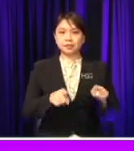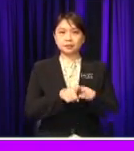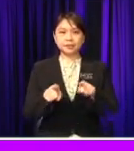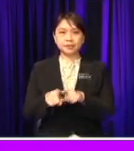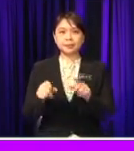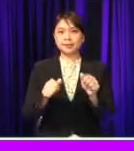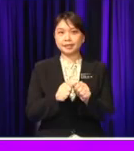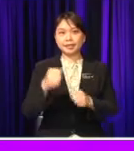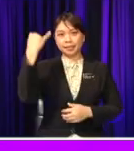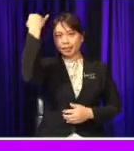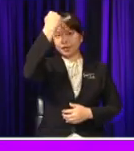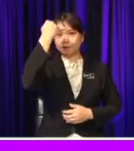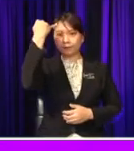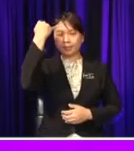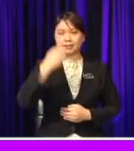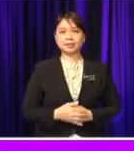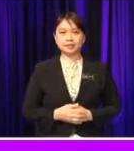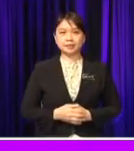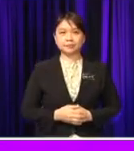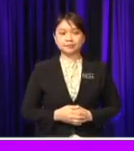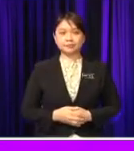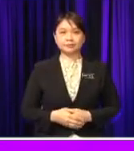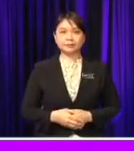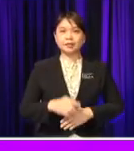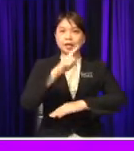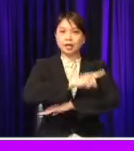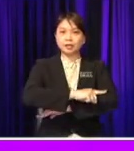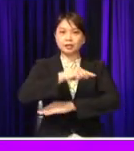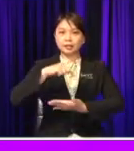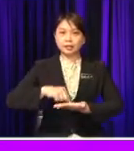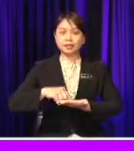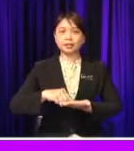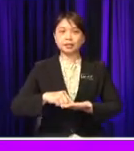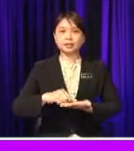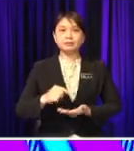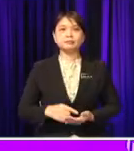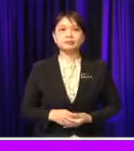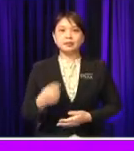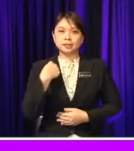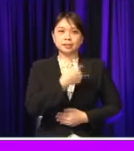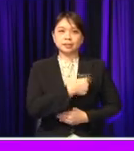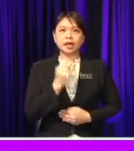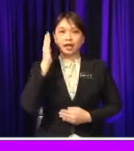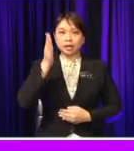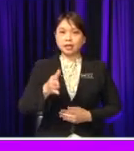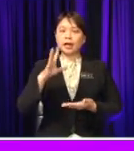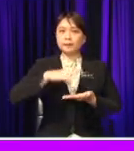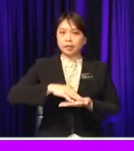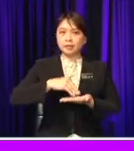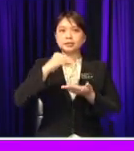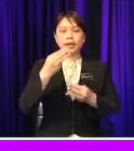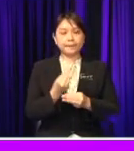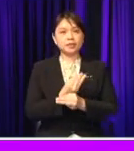pengacara Anda Abang Irfan syahmi Hari ini aku yang menariknya kita akan belajar tentang matematika awal dengan